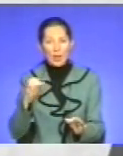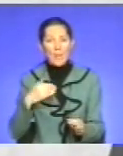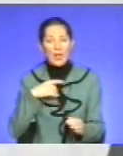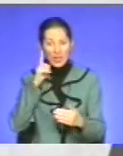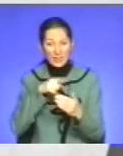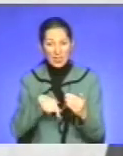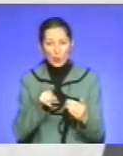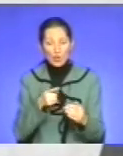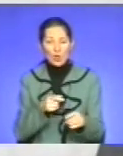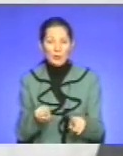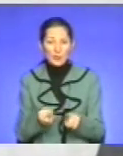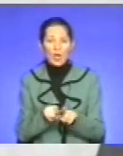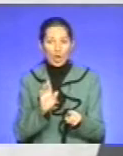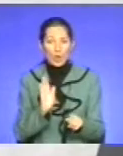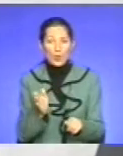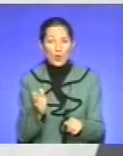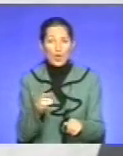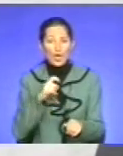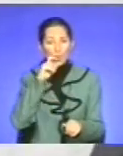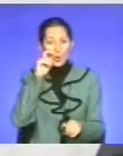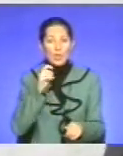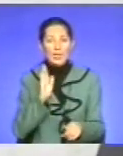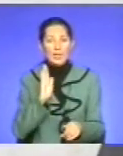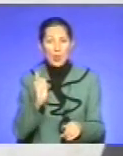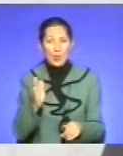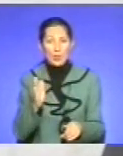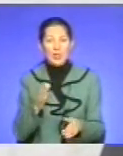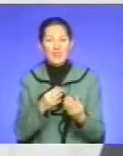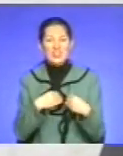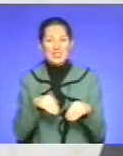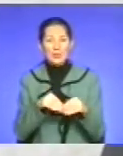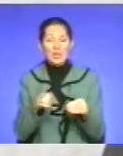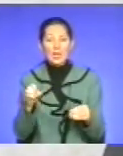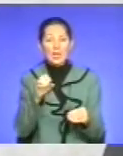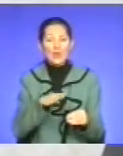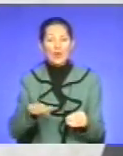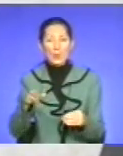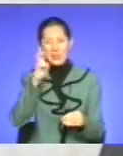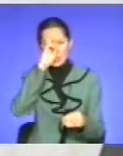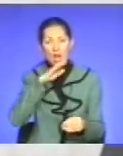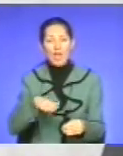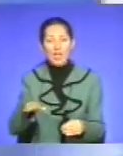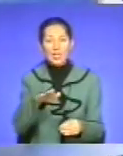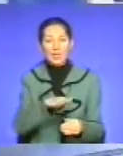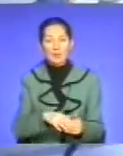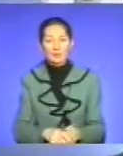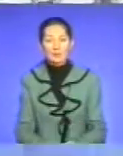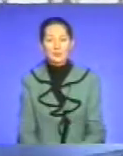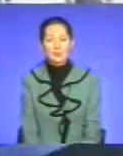що саме так воно відбудеться, і Україна буде в сім'ї європейських країн.